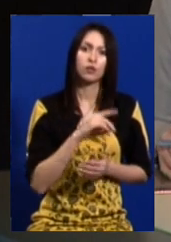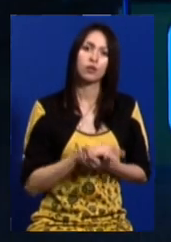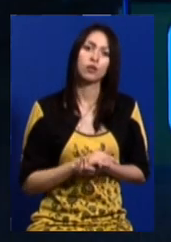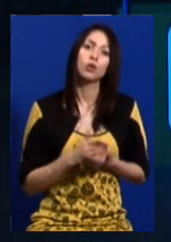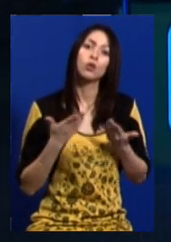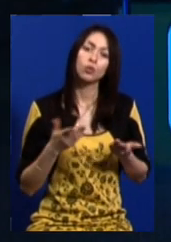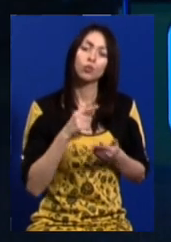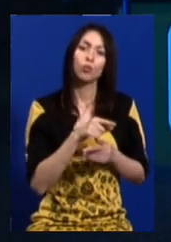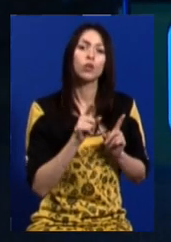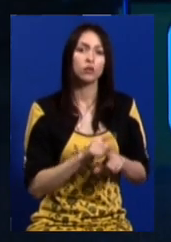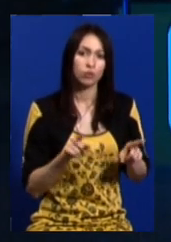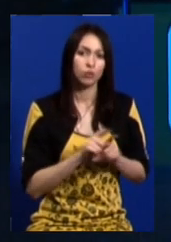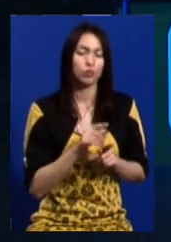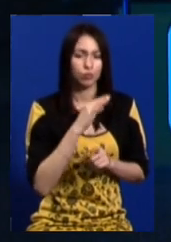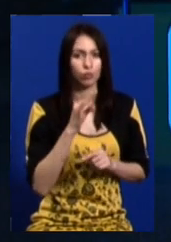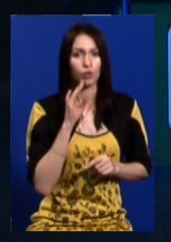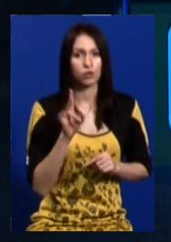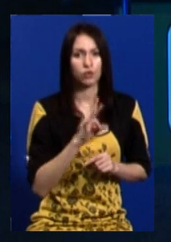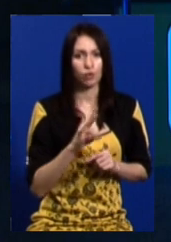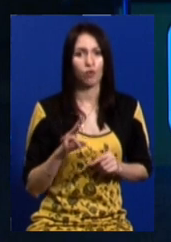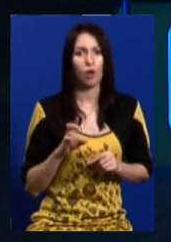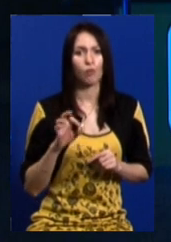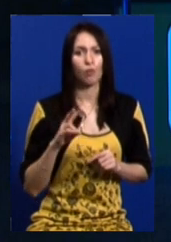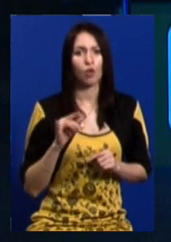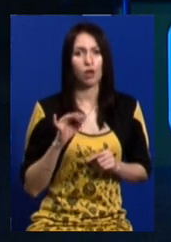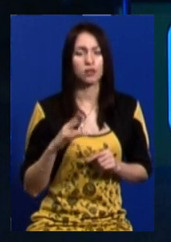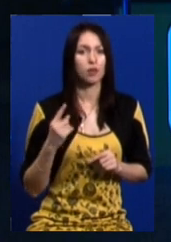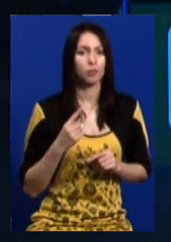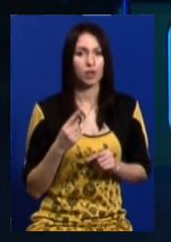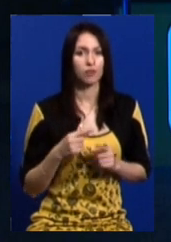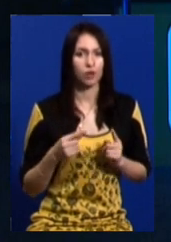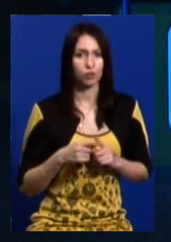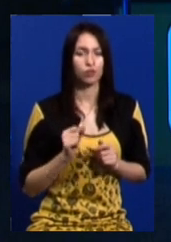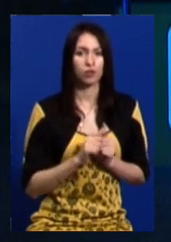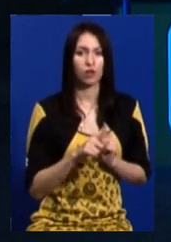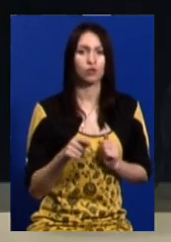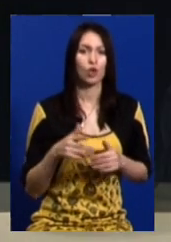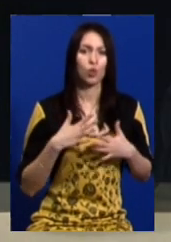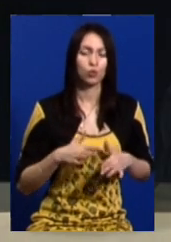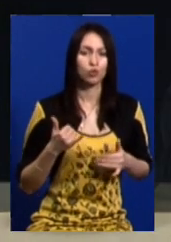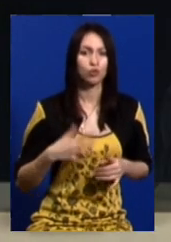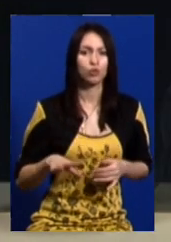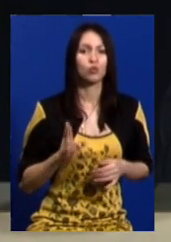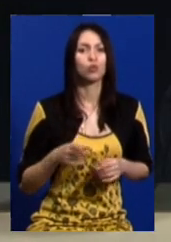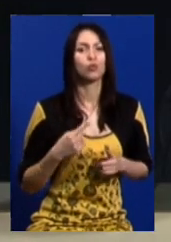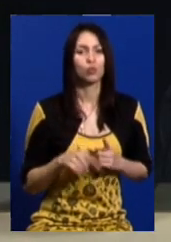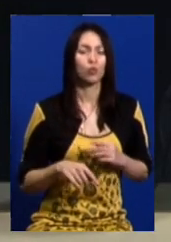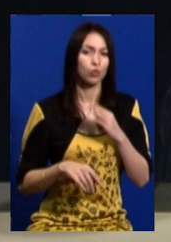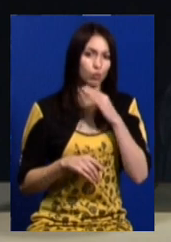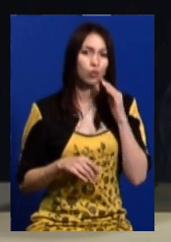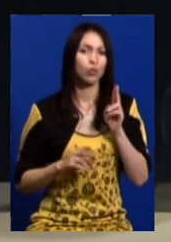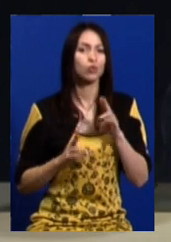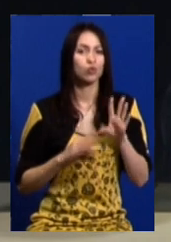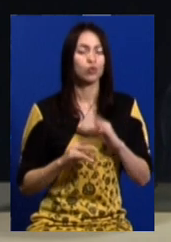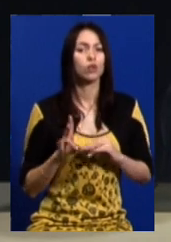Ну, вони теж багато церков, от болгарська перша тільки визнана, бо кожна теж грузинська зараз чекає хто інший, ну багато хто вважає,